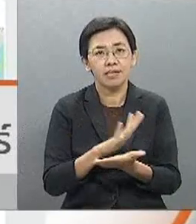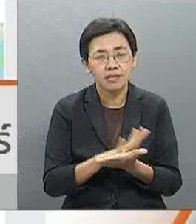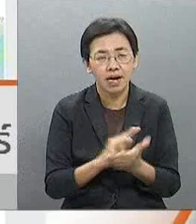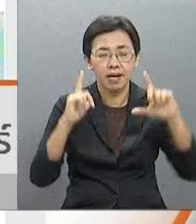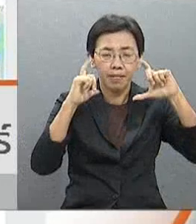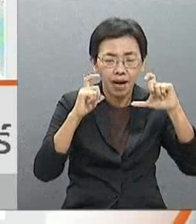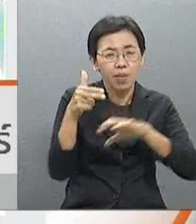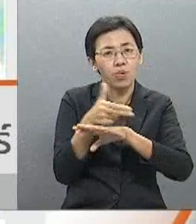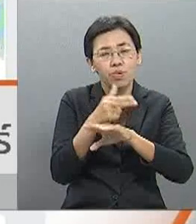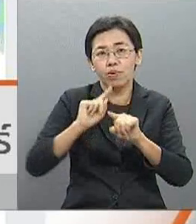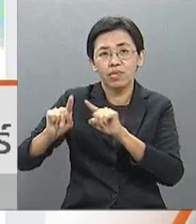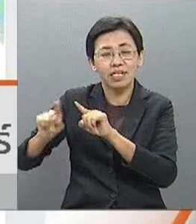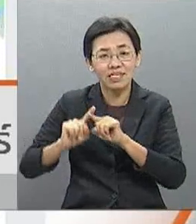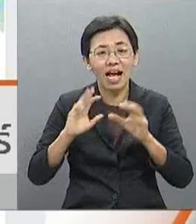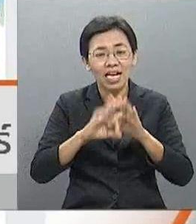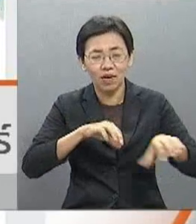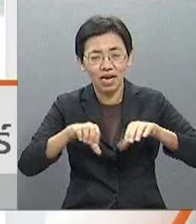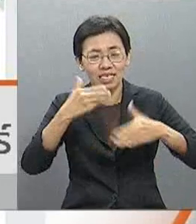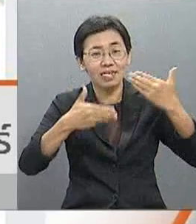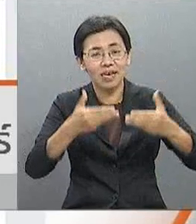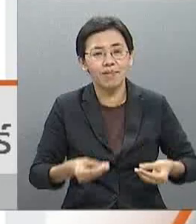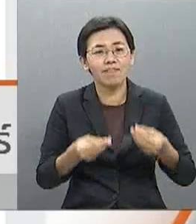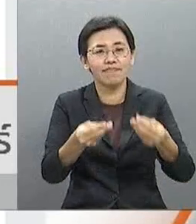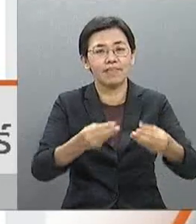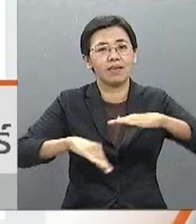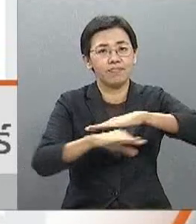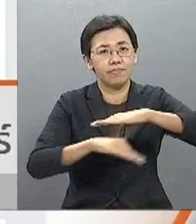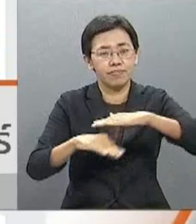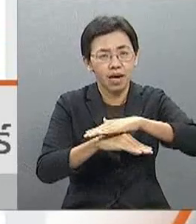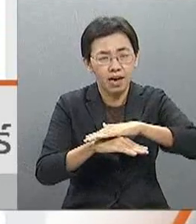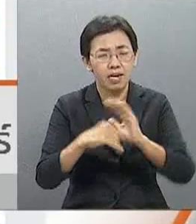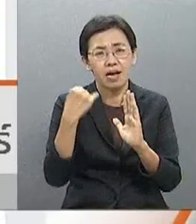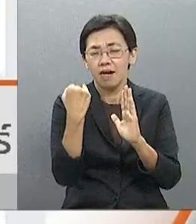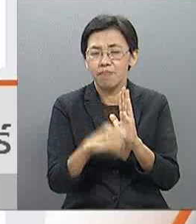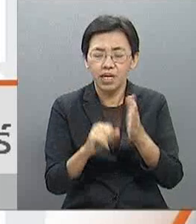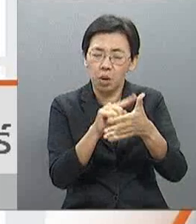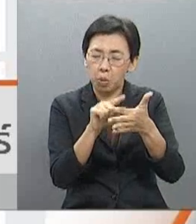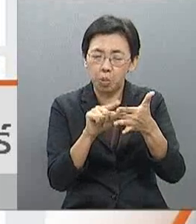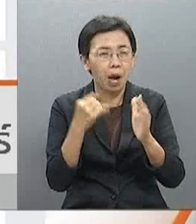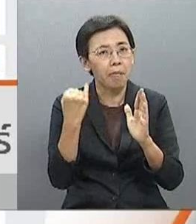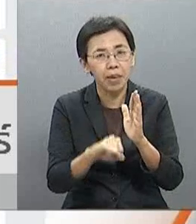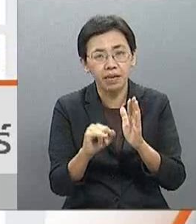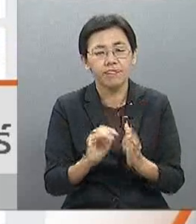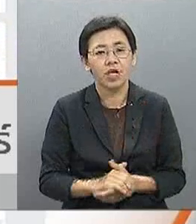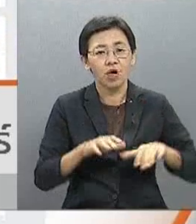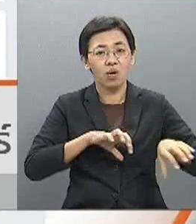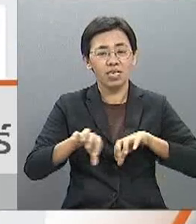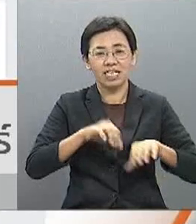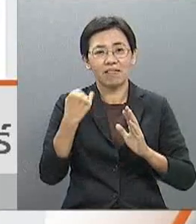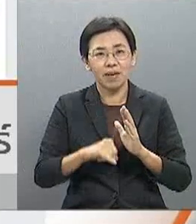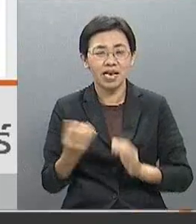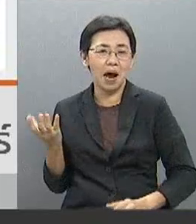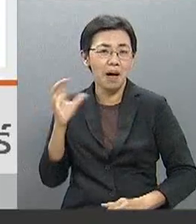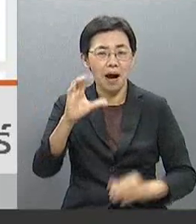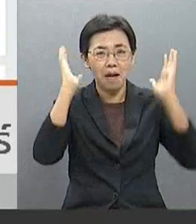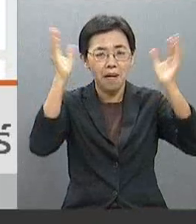อเกี่ยวกับงานทั้งหมดมาเป็นหลักฐานพบว่ามีความผิดครบองค์ประกอบโดยเฉพาะผู้จัดมีการโพสต์เชิญชวนแฟนคลับผ่านท